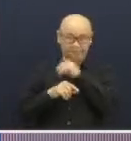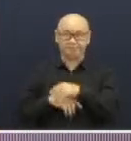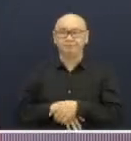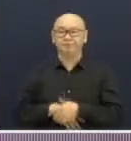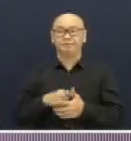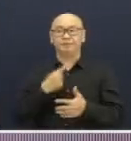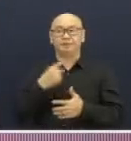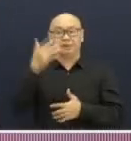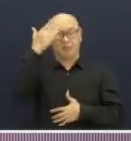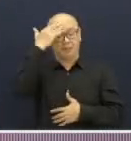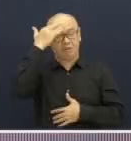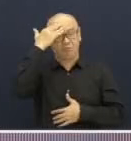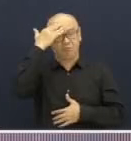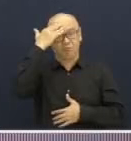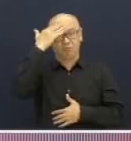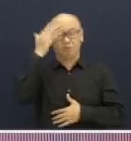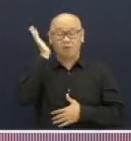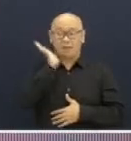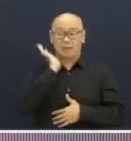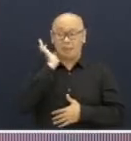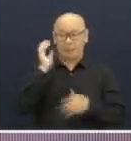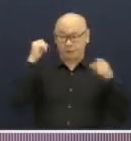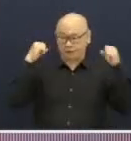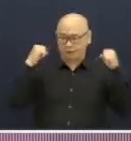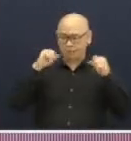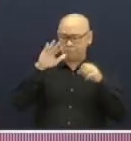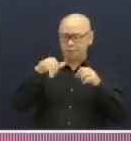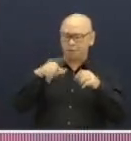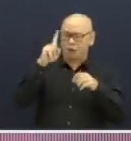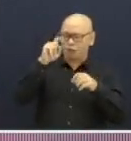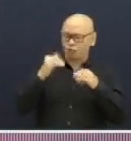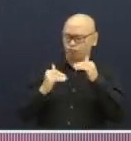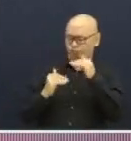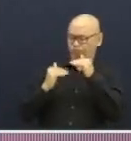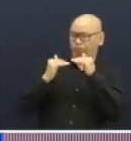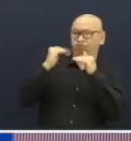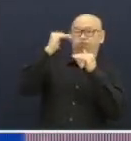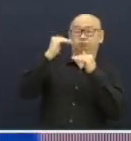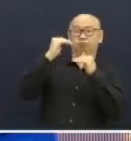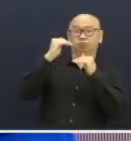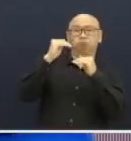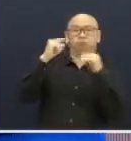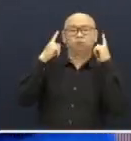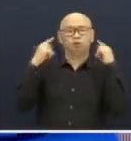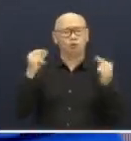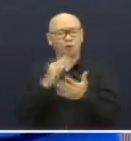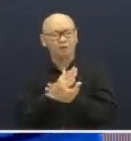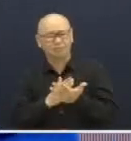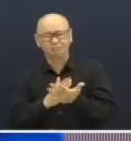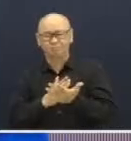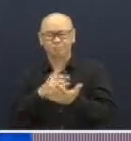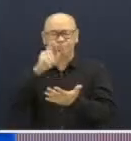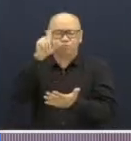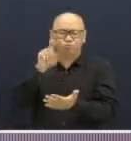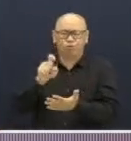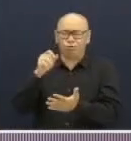Kita tahu bahwa pelayanan kesehatan masih perlu ditingkatkan. Di Jawa Tengah perlu